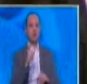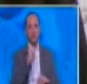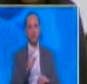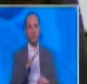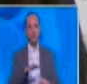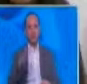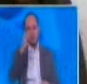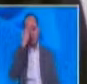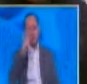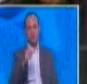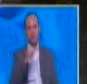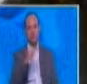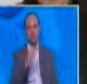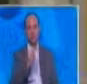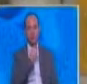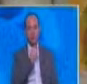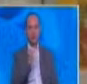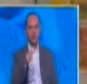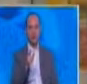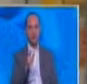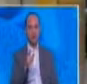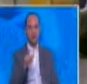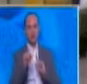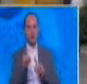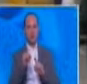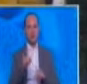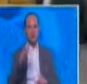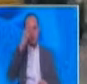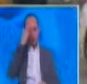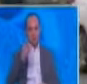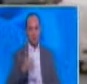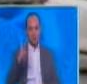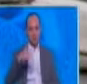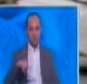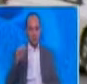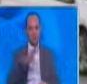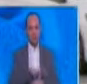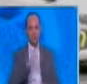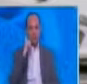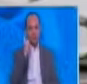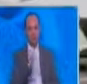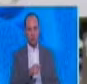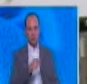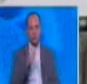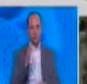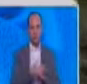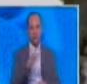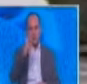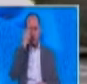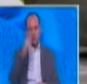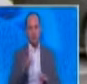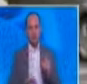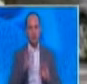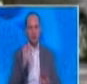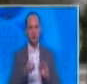bütün hastalarımız lütfen takip edildikleri klinikler tarafından ya da hekimlerine başvursunlar. Çünkü hastalarımızın